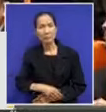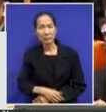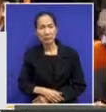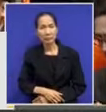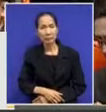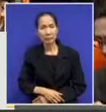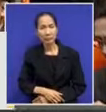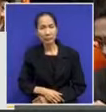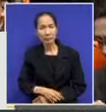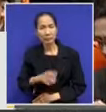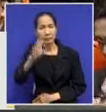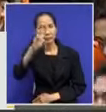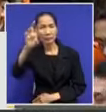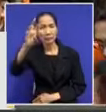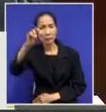กิจครับ